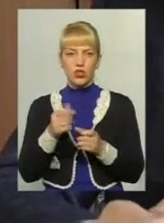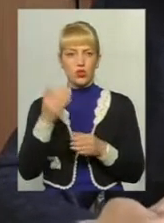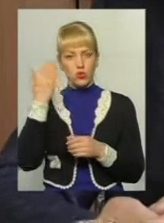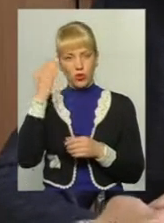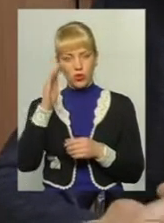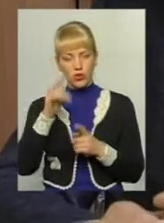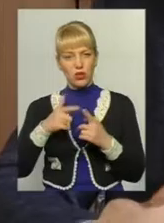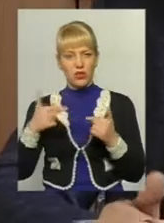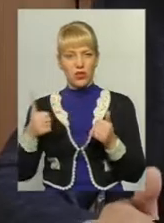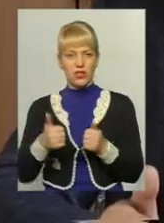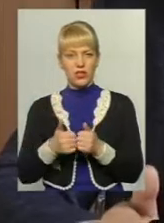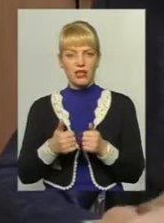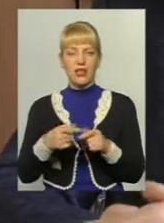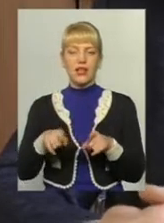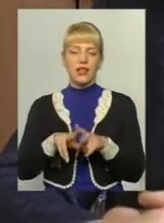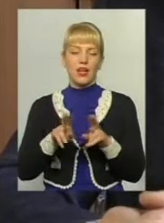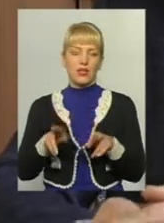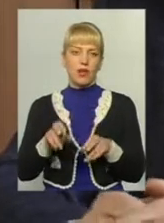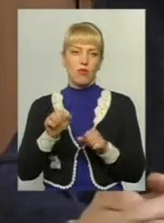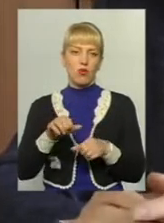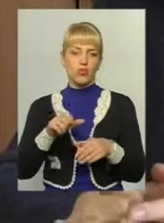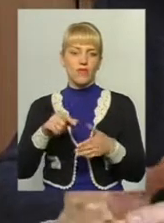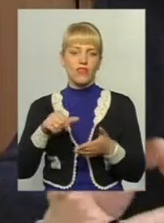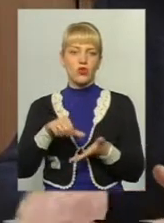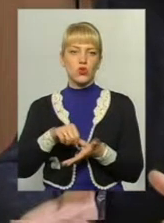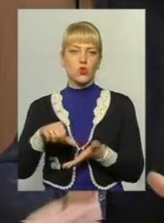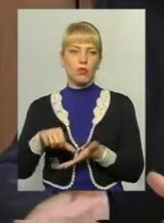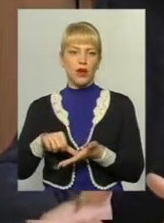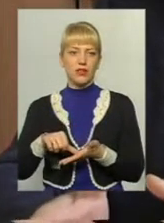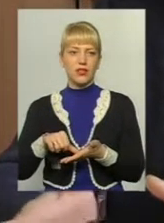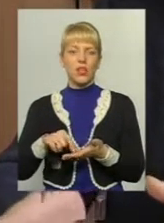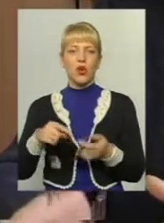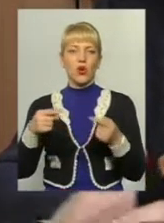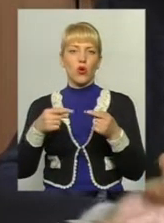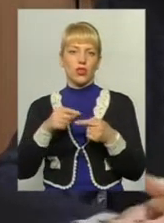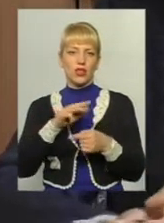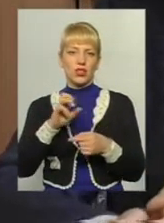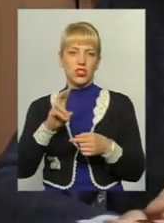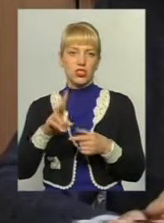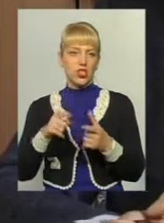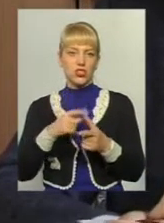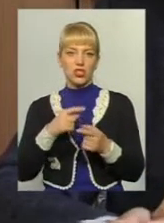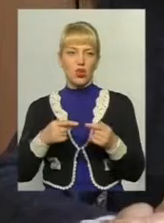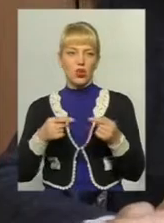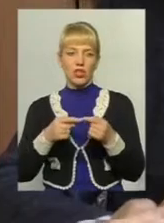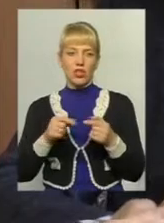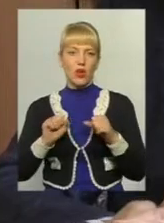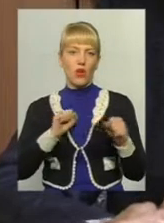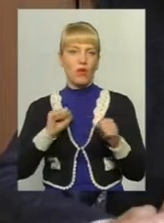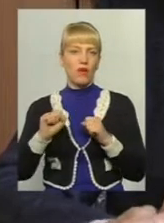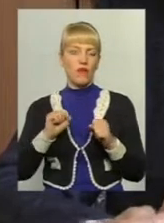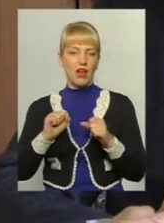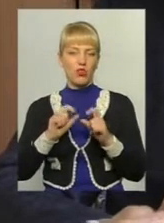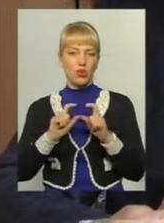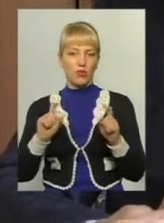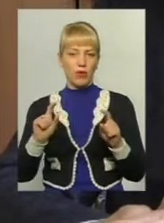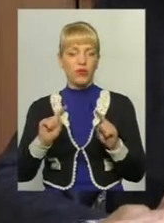і обслуговуюча компанія. ОСББ може сам собі надавати послуги, якщо має на таке ж